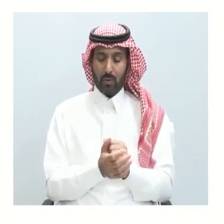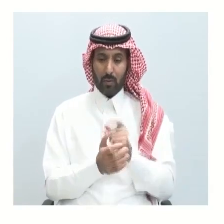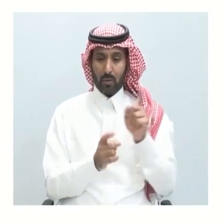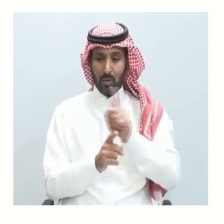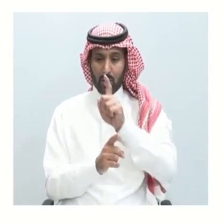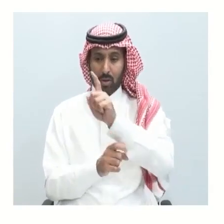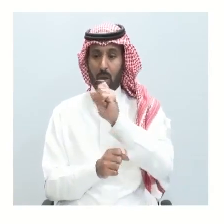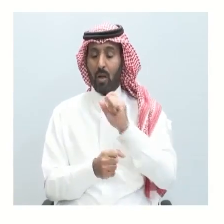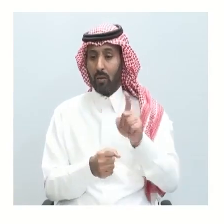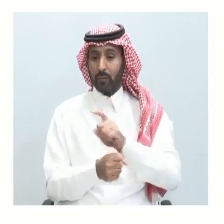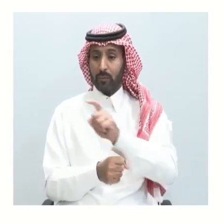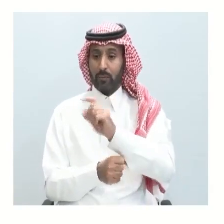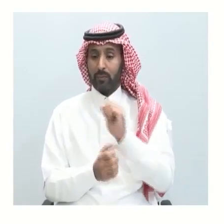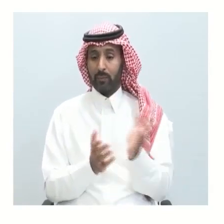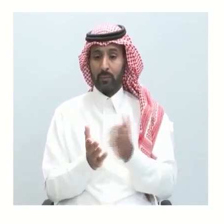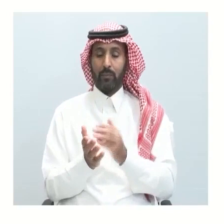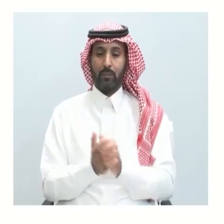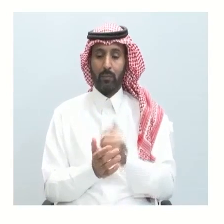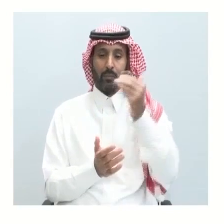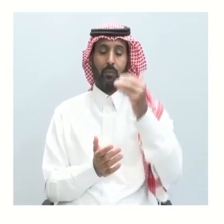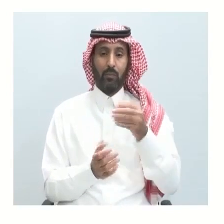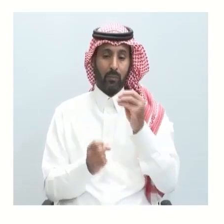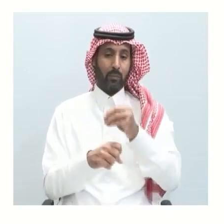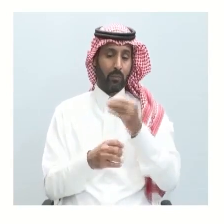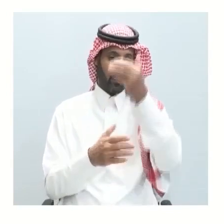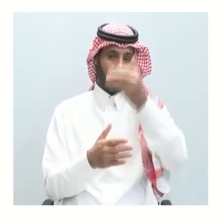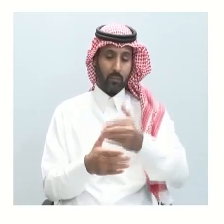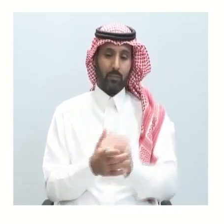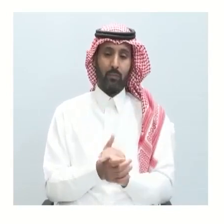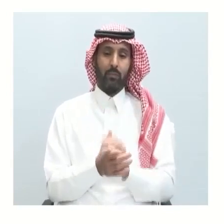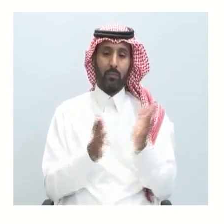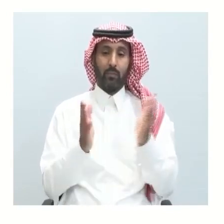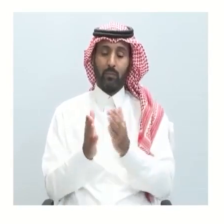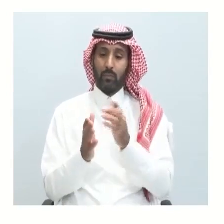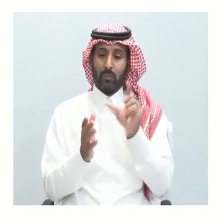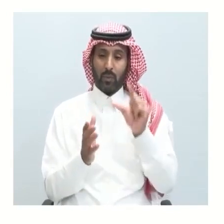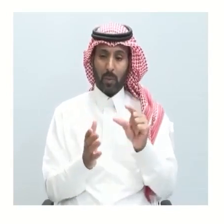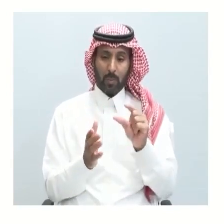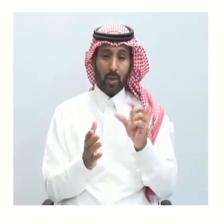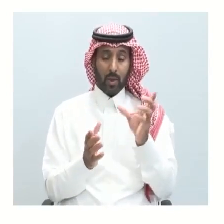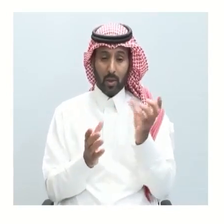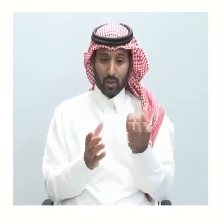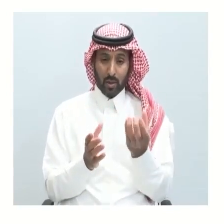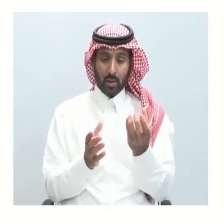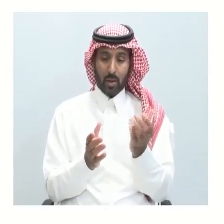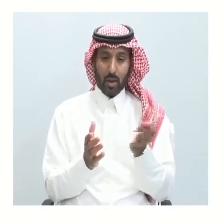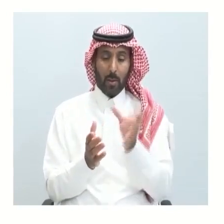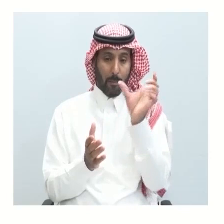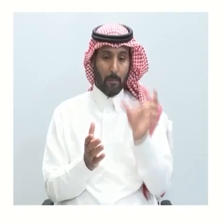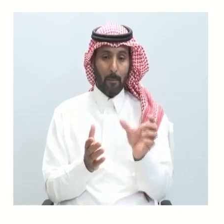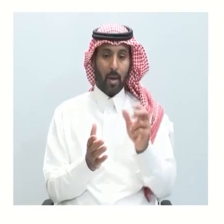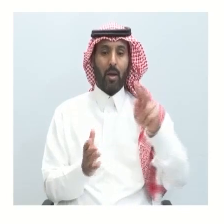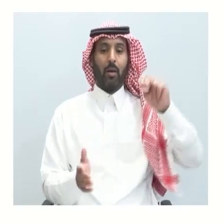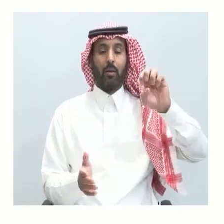الغازية. ننتقل الآن ما هي المعطيات. أعطاني تركيز، طبعا المادة هي